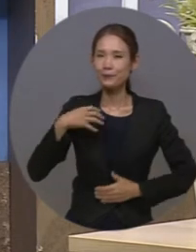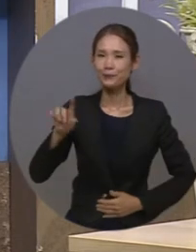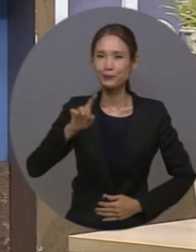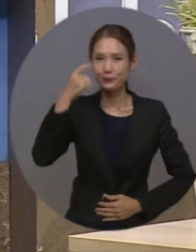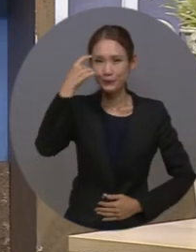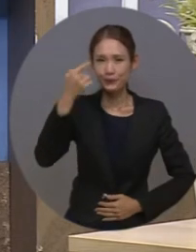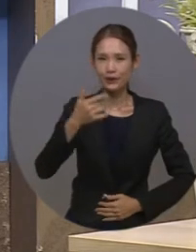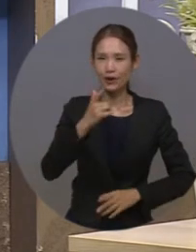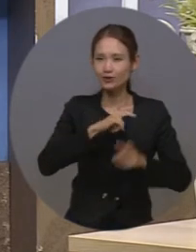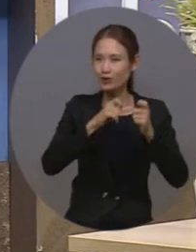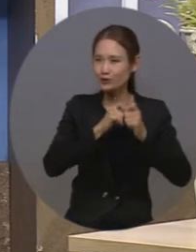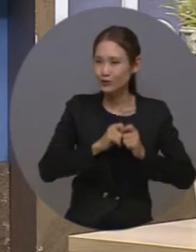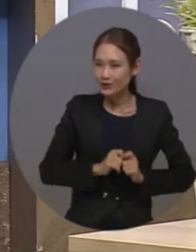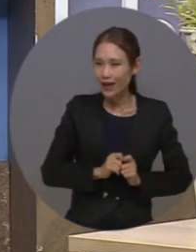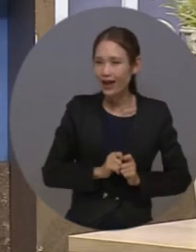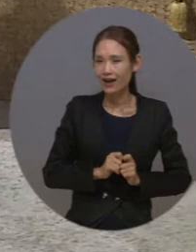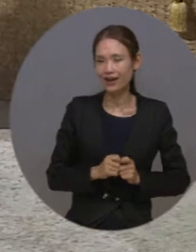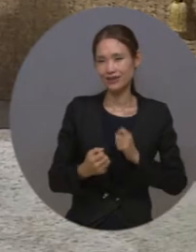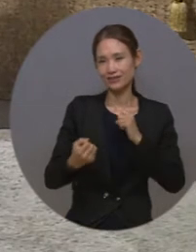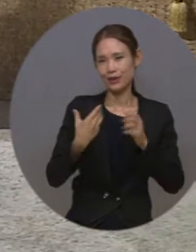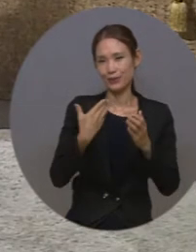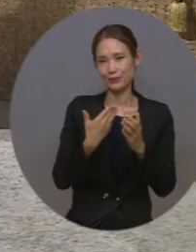하시는지 좀 구체적으로 네. 말씀 부탁드립니다.